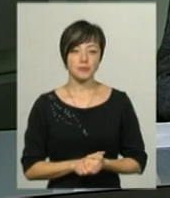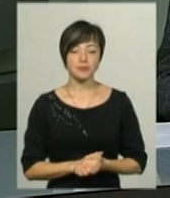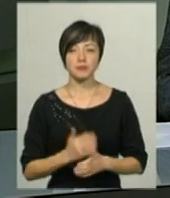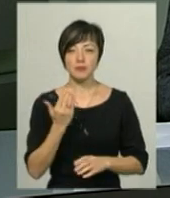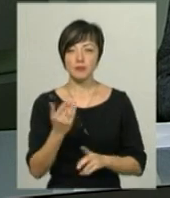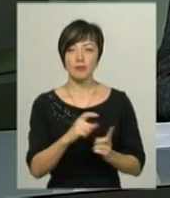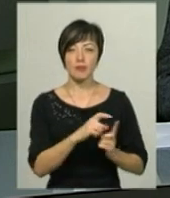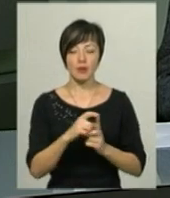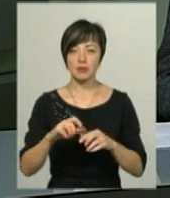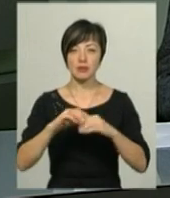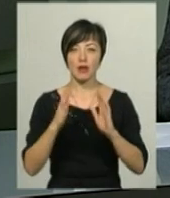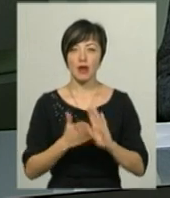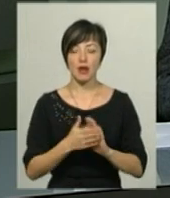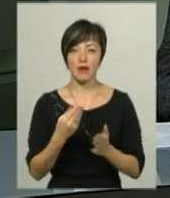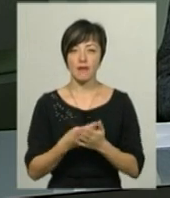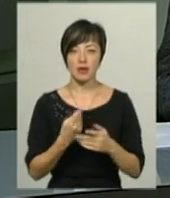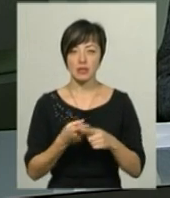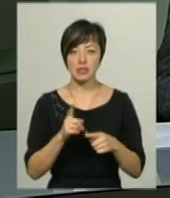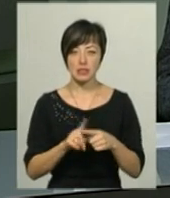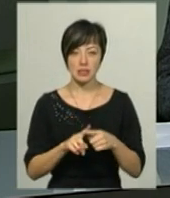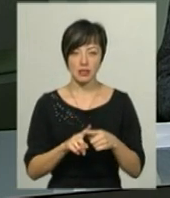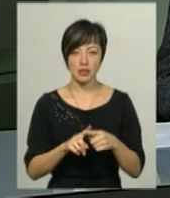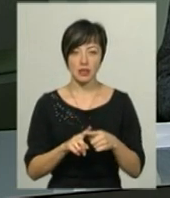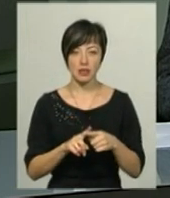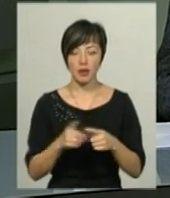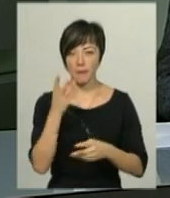За його словами, загальна вартість цих підроблених